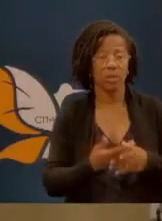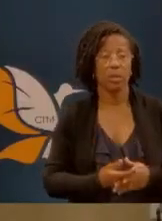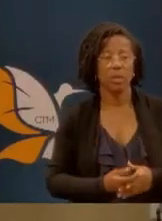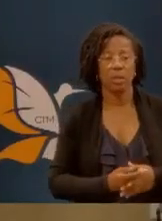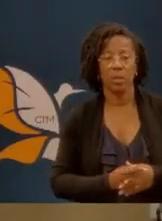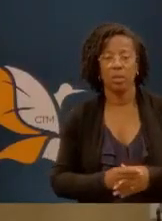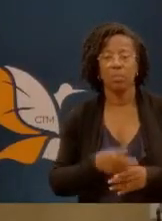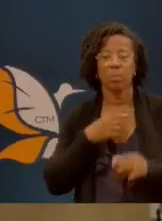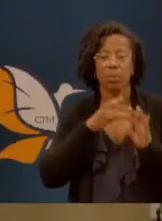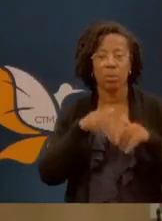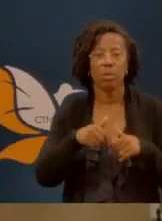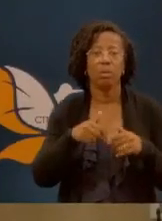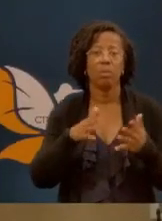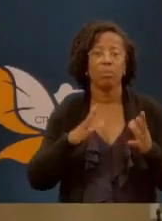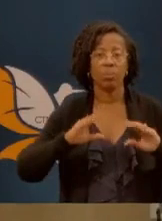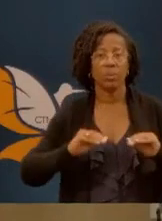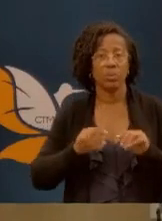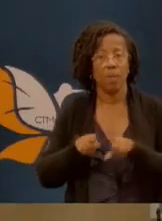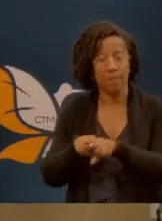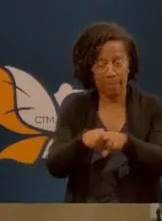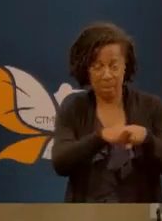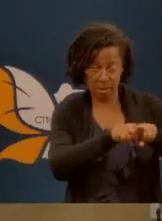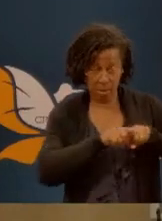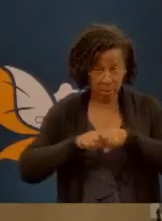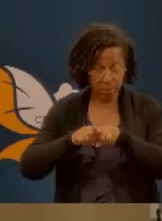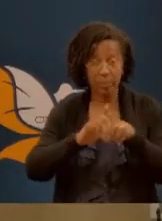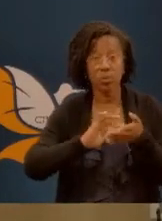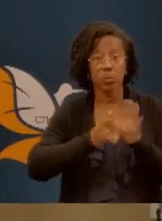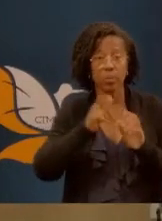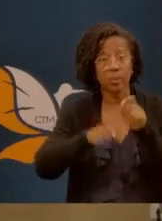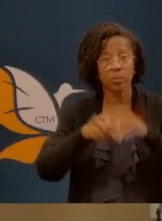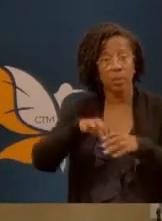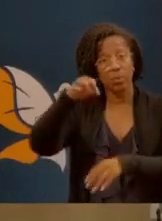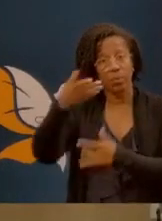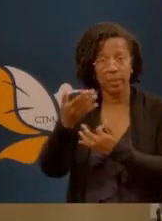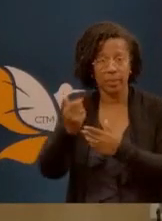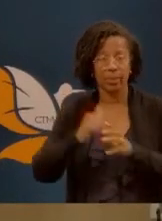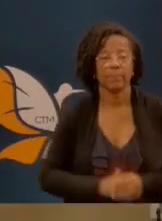à dégager une position commune de l'ensemble des élus martiniquais. Nous avons fini.